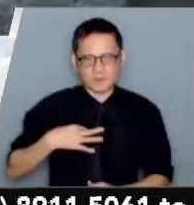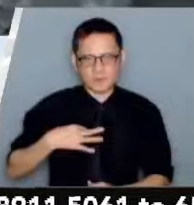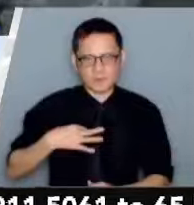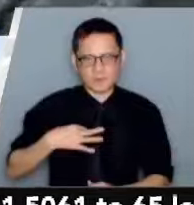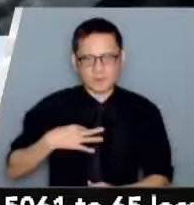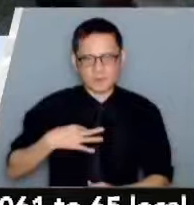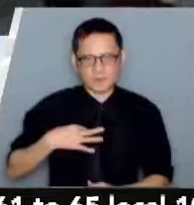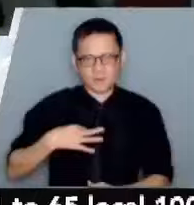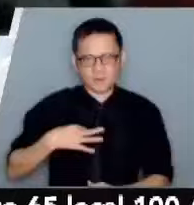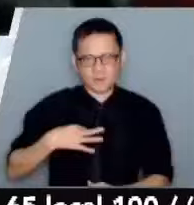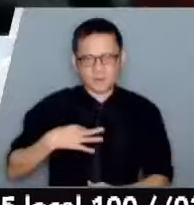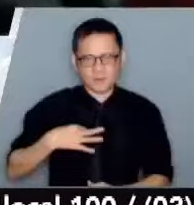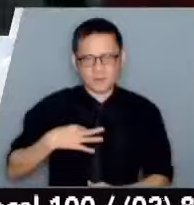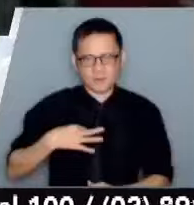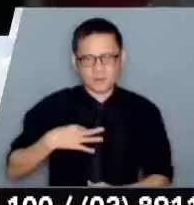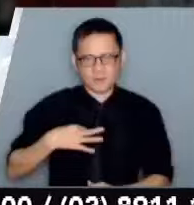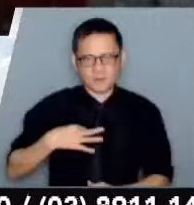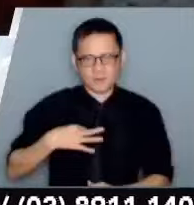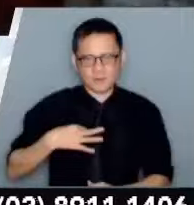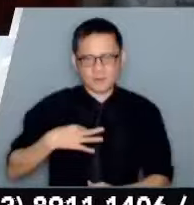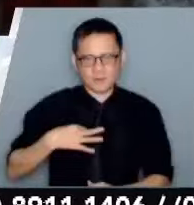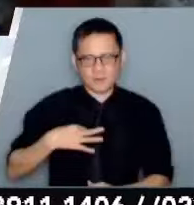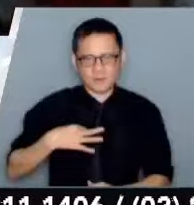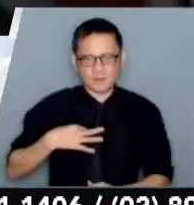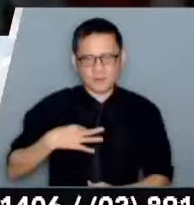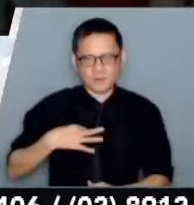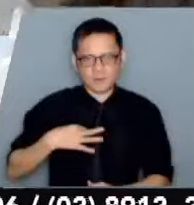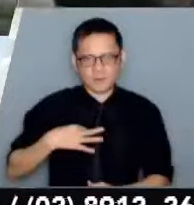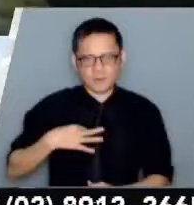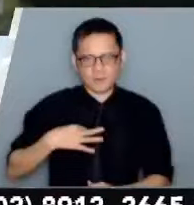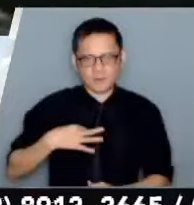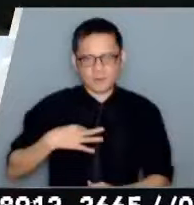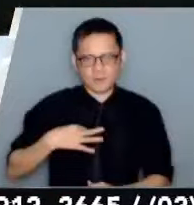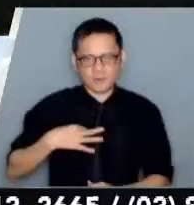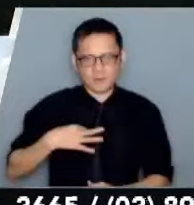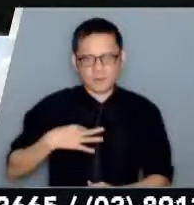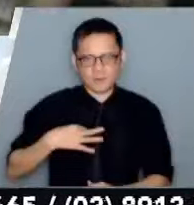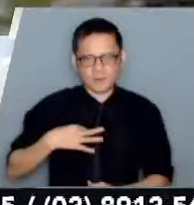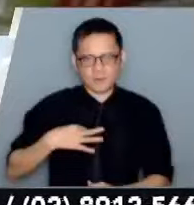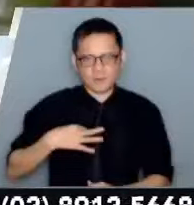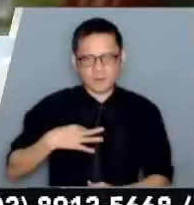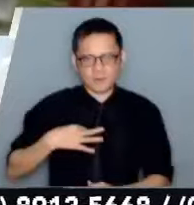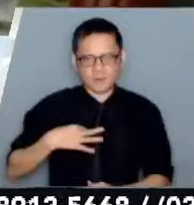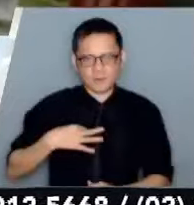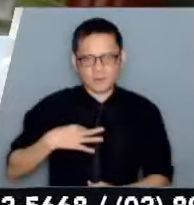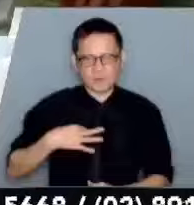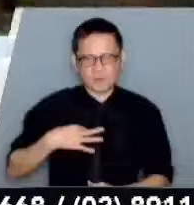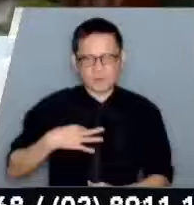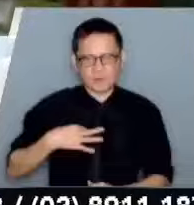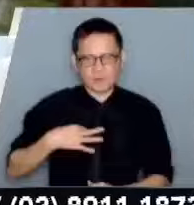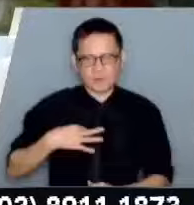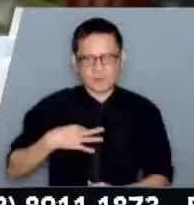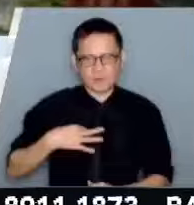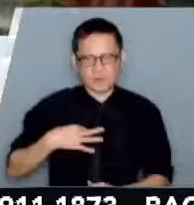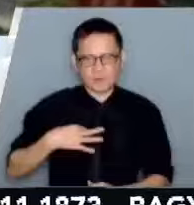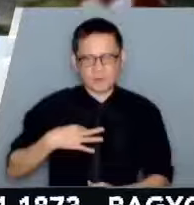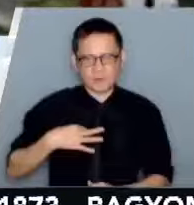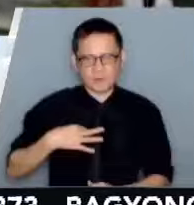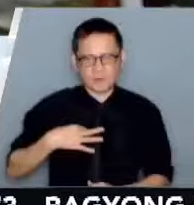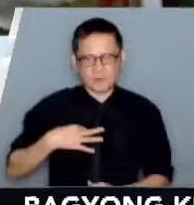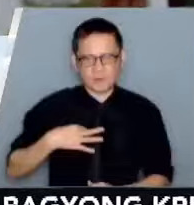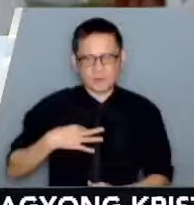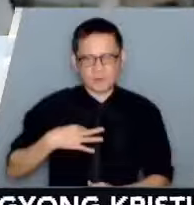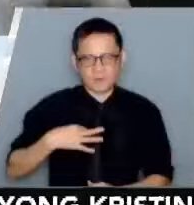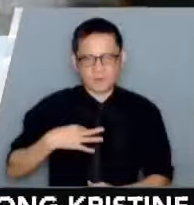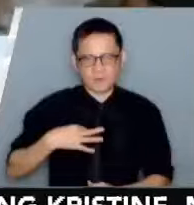Cheska Fausto, Janvic De Guzman, Charlie Fleming at mga Status by Sparkle digital creators na sina Javi Valdez at